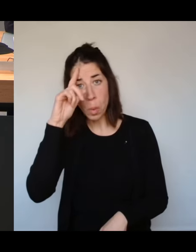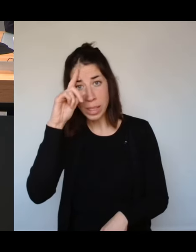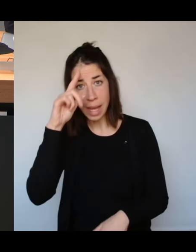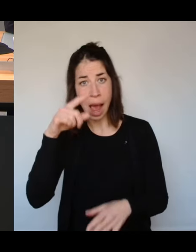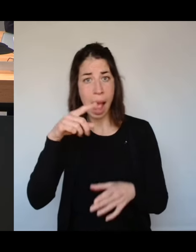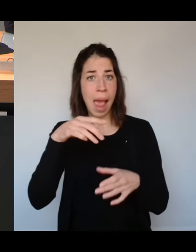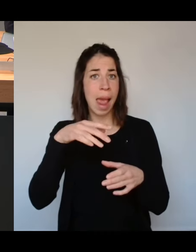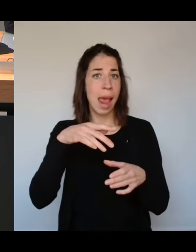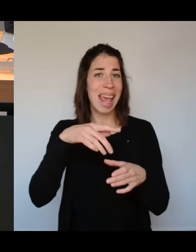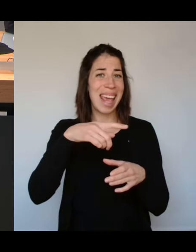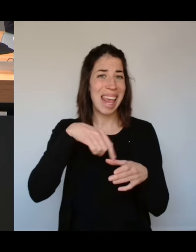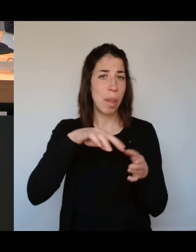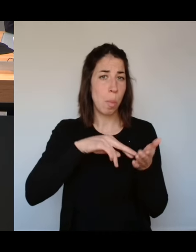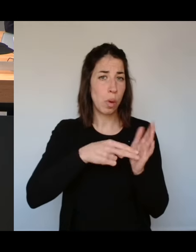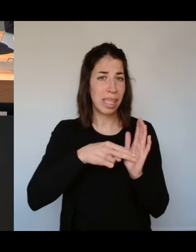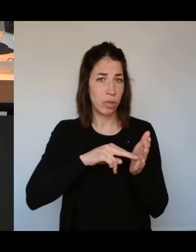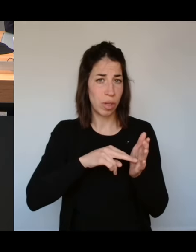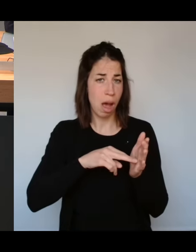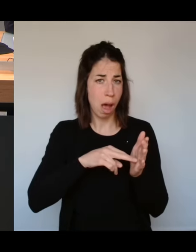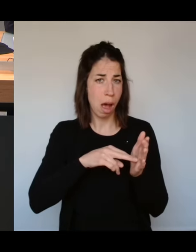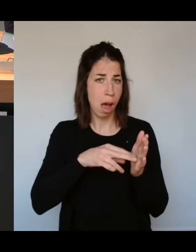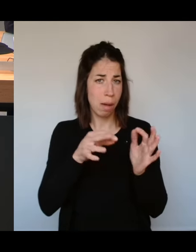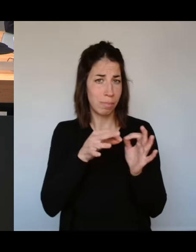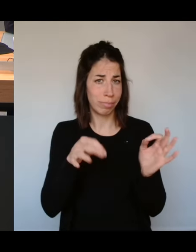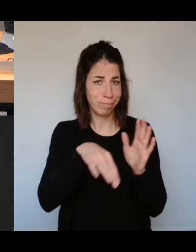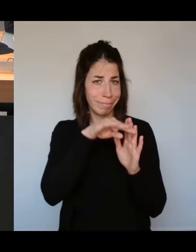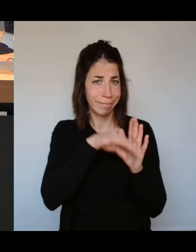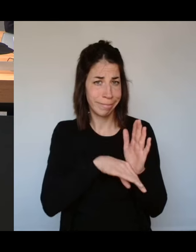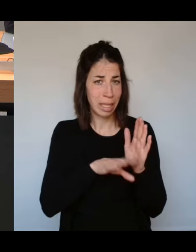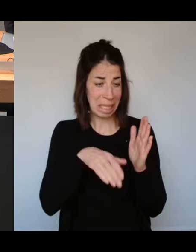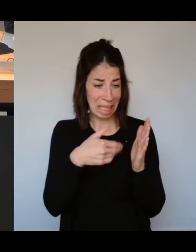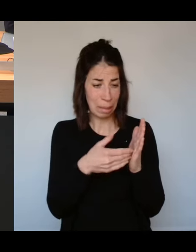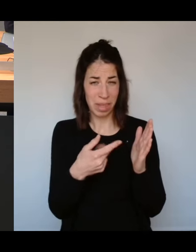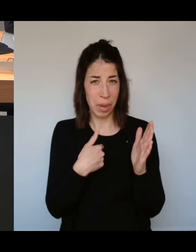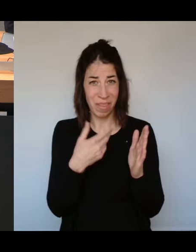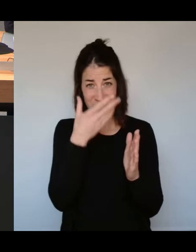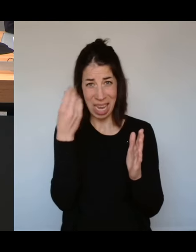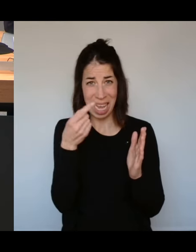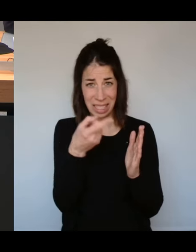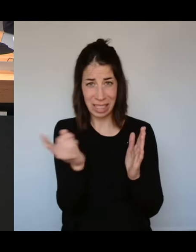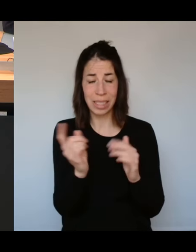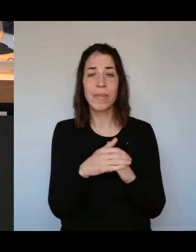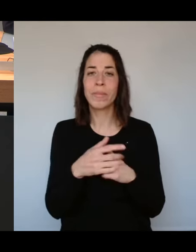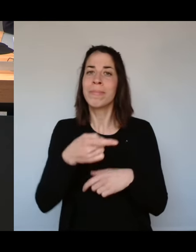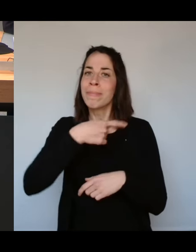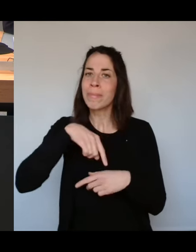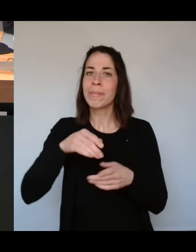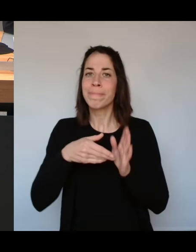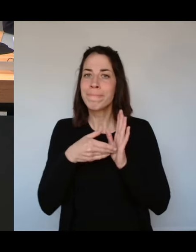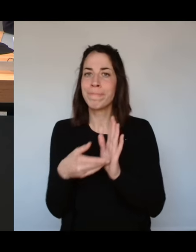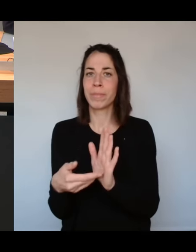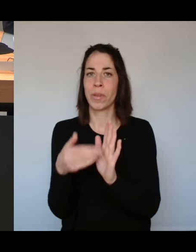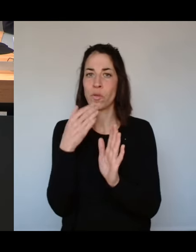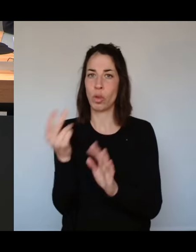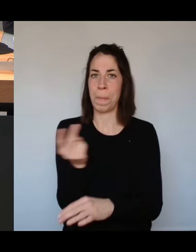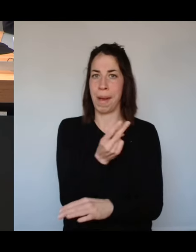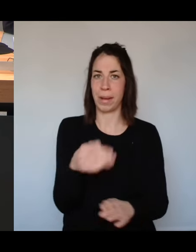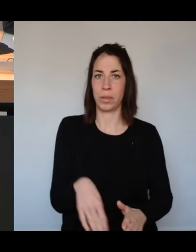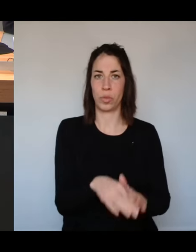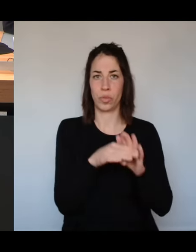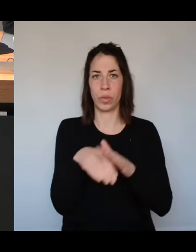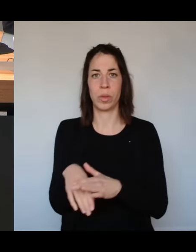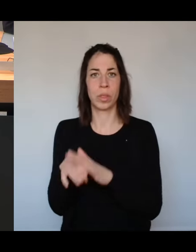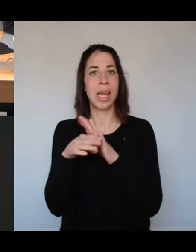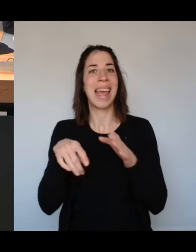für beides. Und darum geht es auch heute hier, weil Sie sich ja darüber beklagt haben, hier würden Innenpolitikerinnen und Innenpolitiker sprechen. Es geht